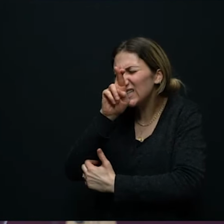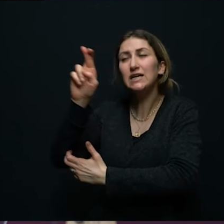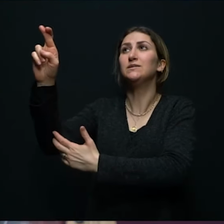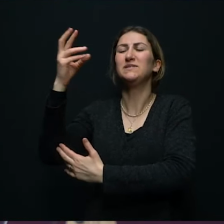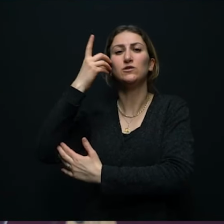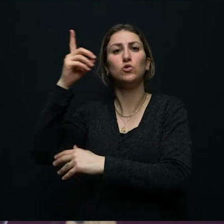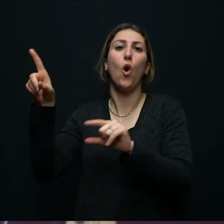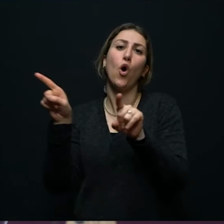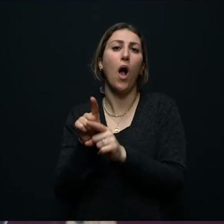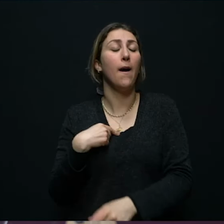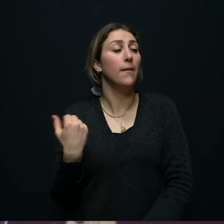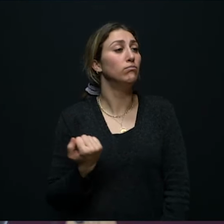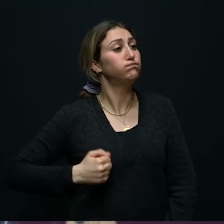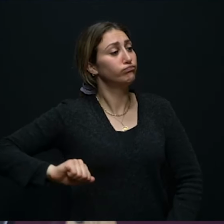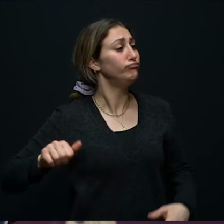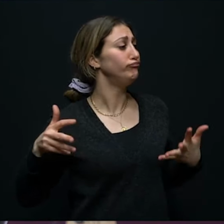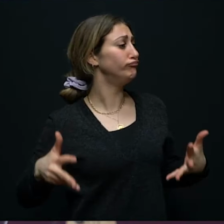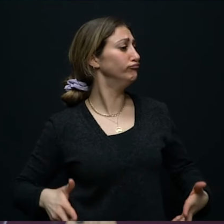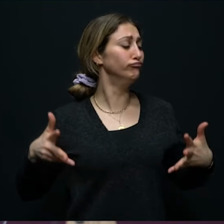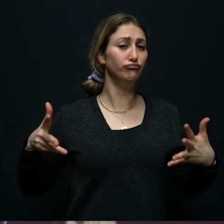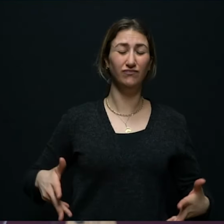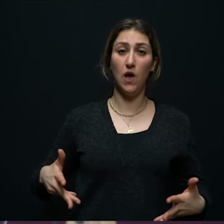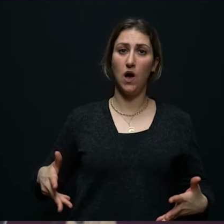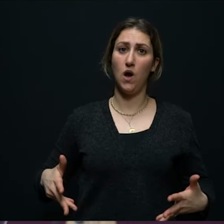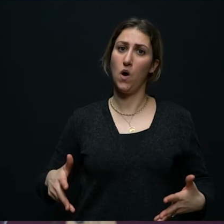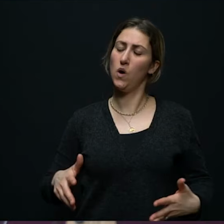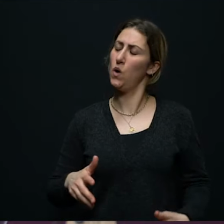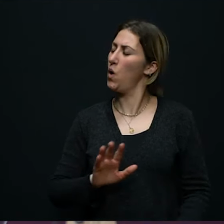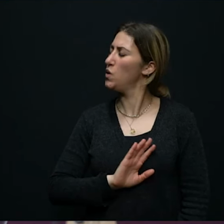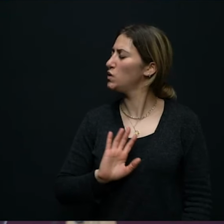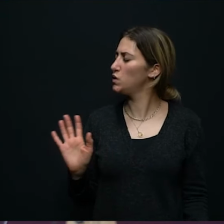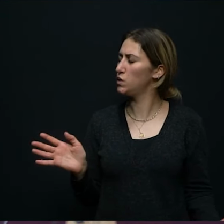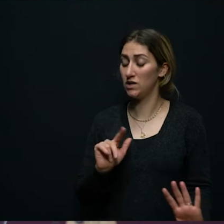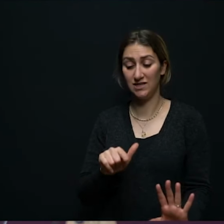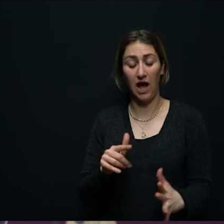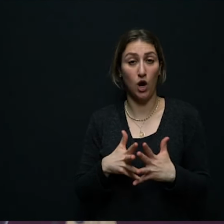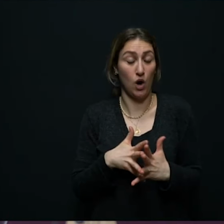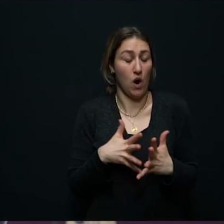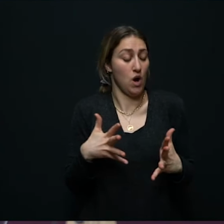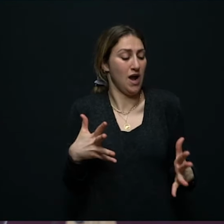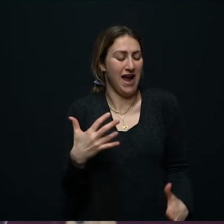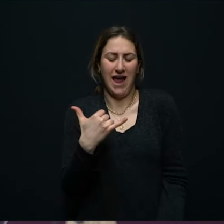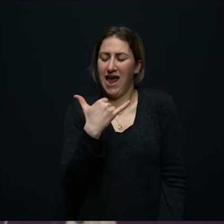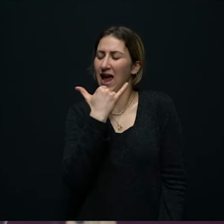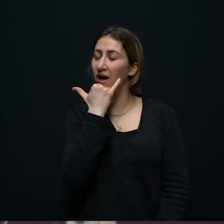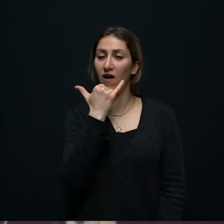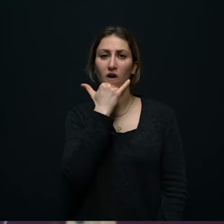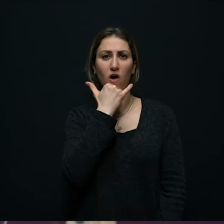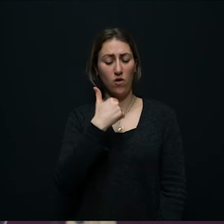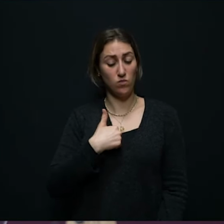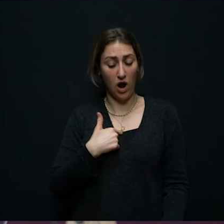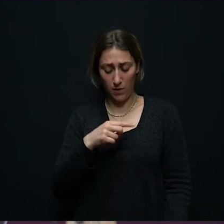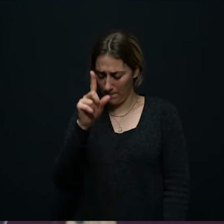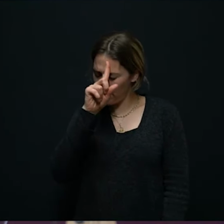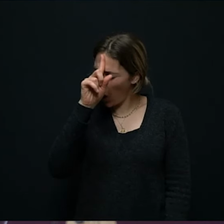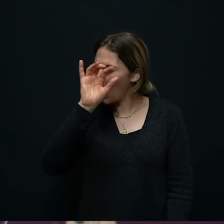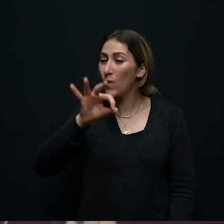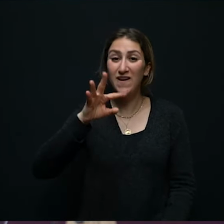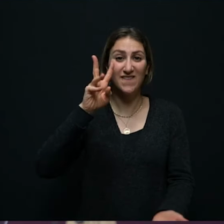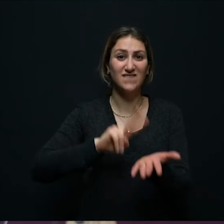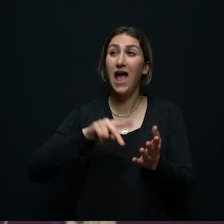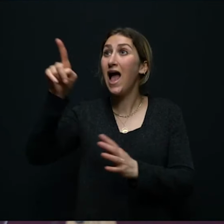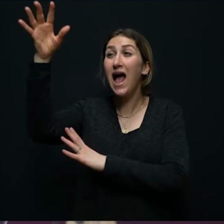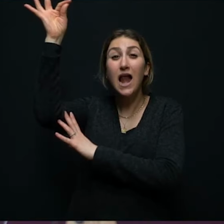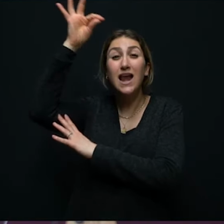même dans l'église je crois que l'esprit de dieu veut vraiment nous visiter je crois vraiment que dieu veut